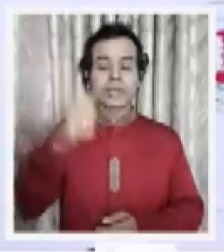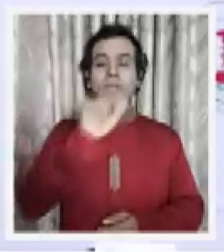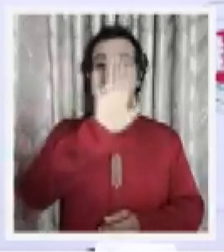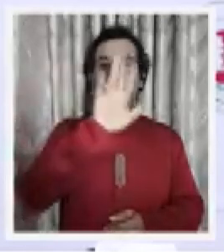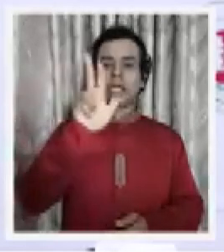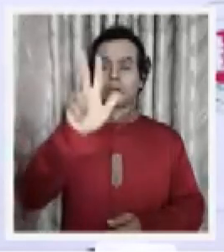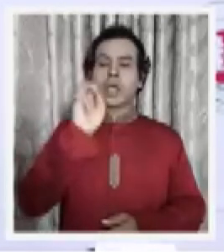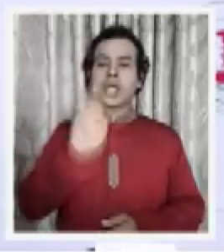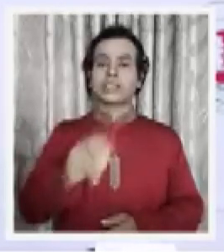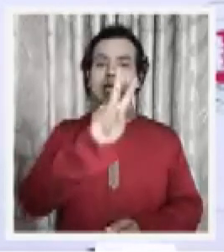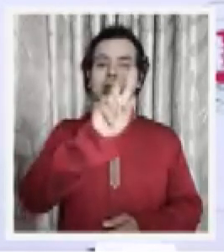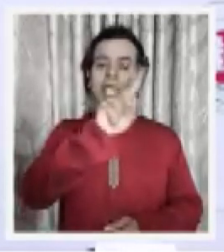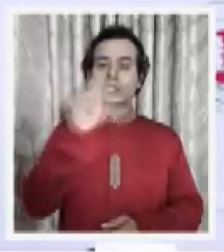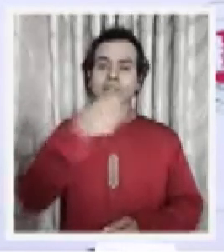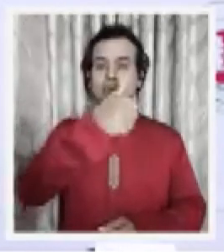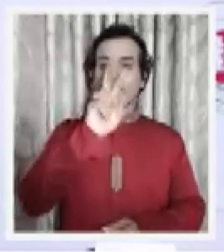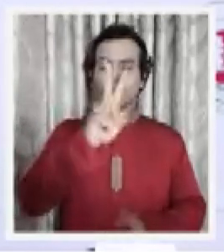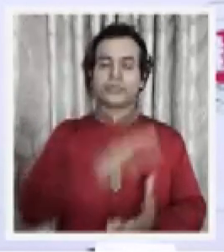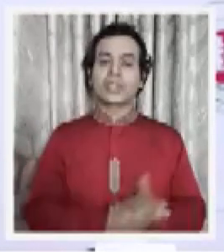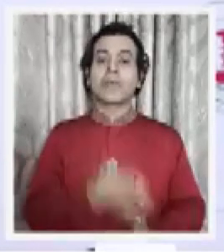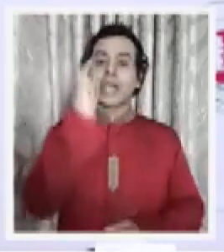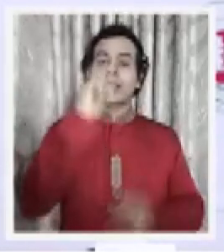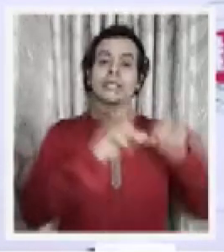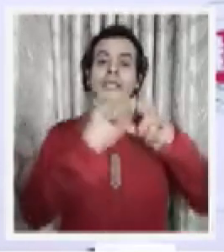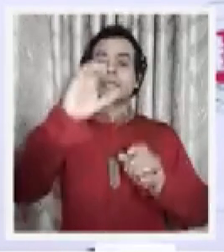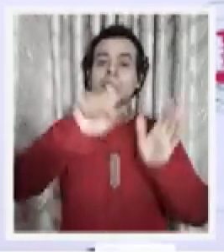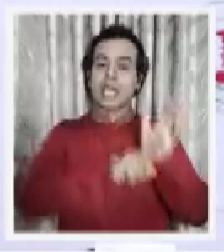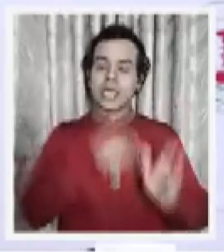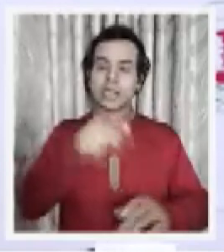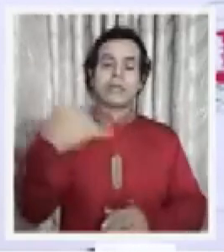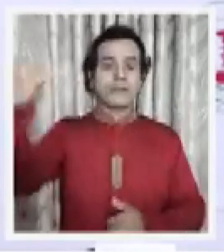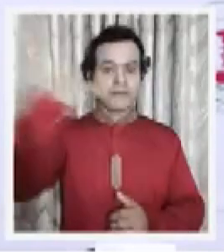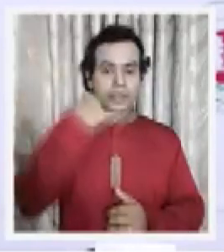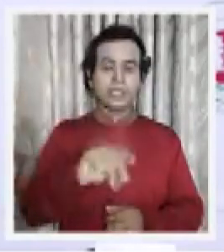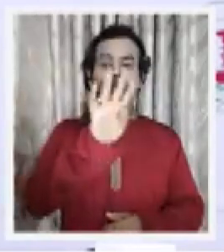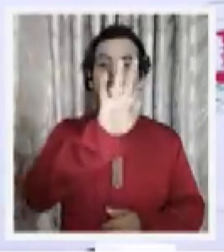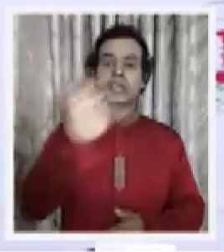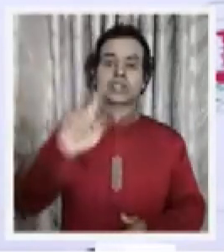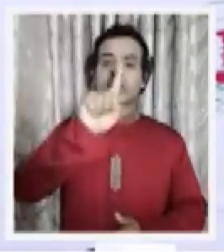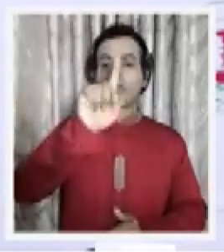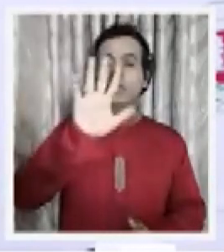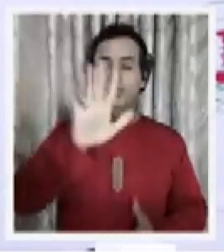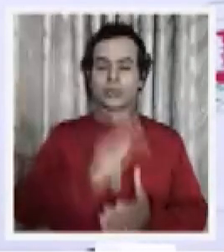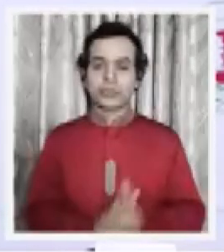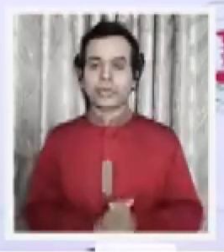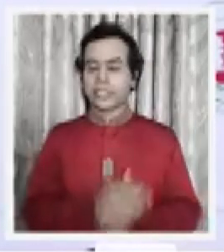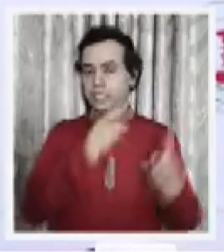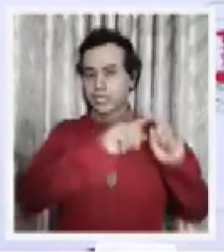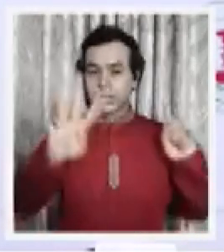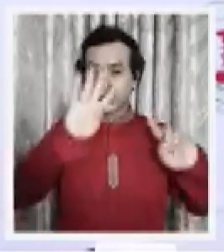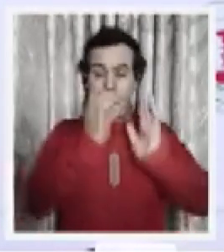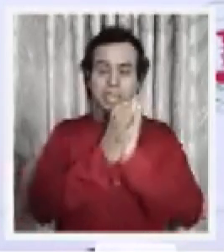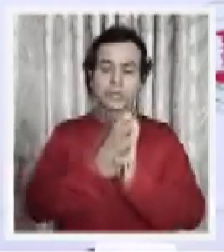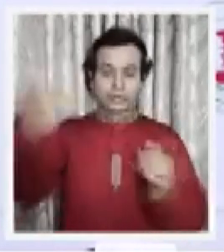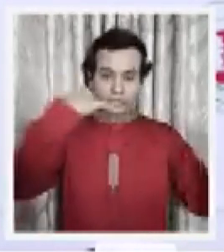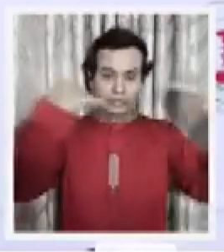হটলাইনে 58,162টি এবং আইডিসিআর এর হটলাইন 10655 এটাতে 415টি। এ